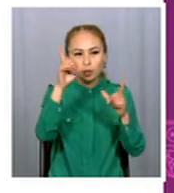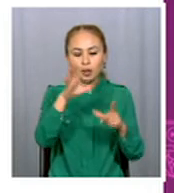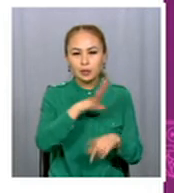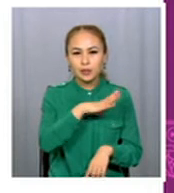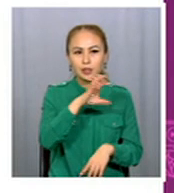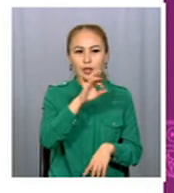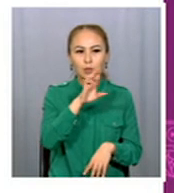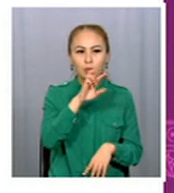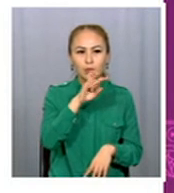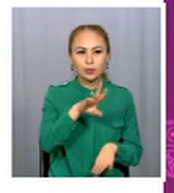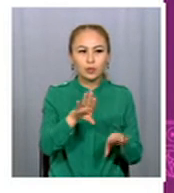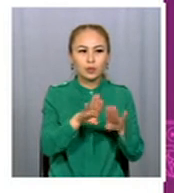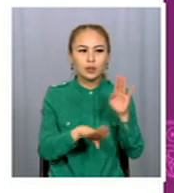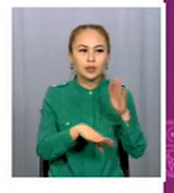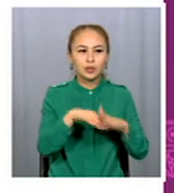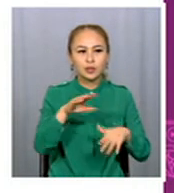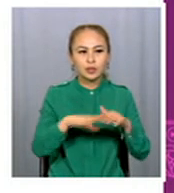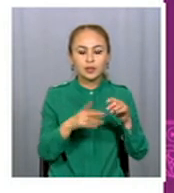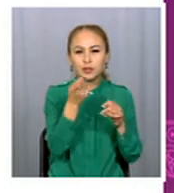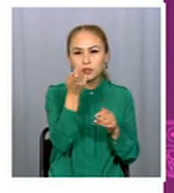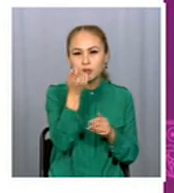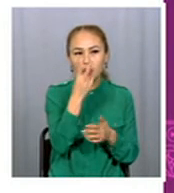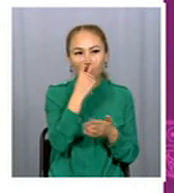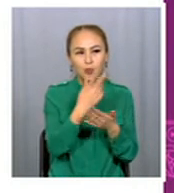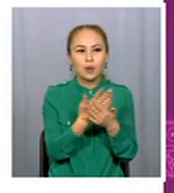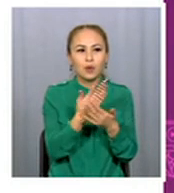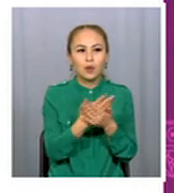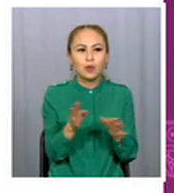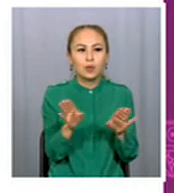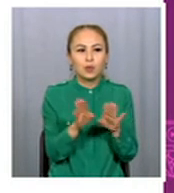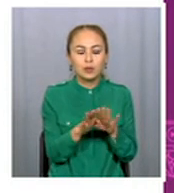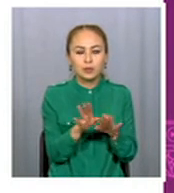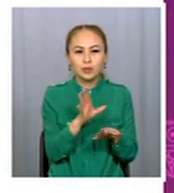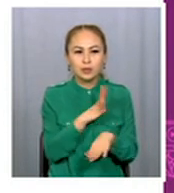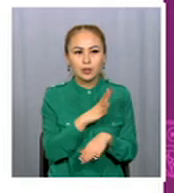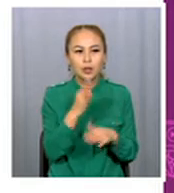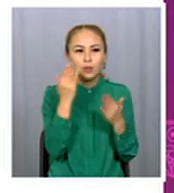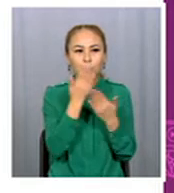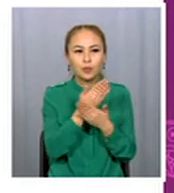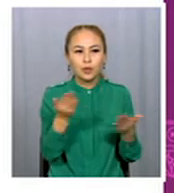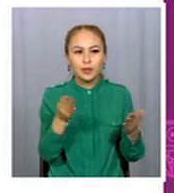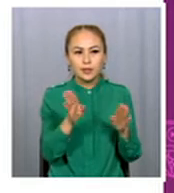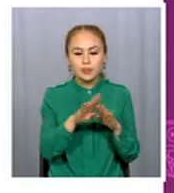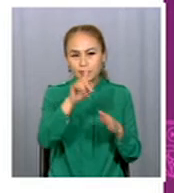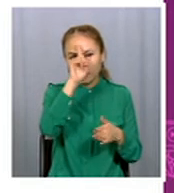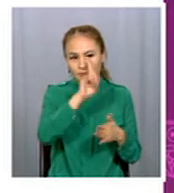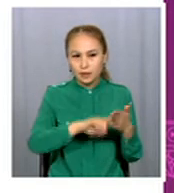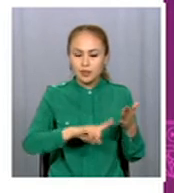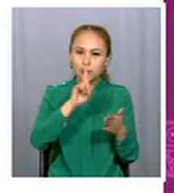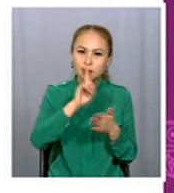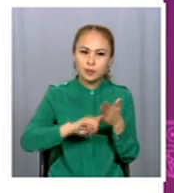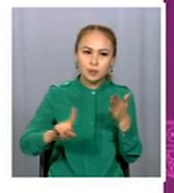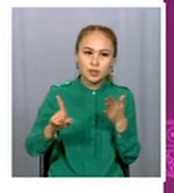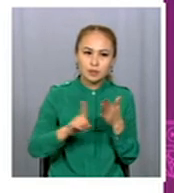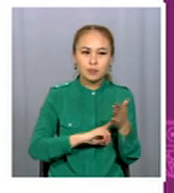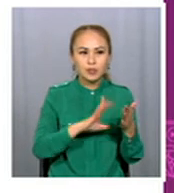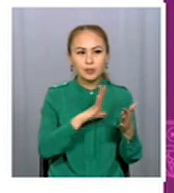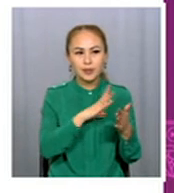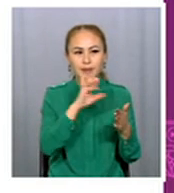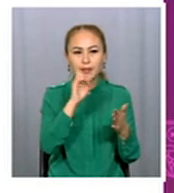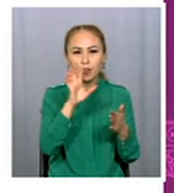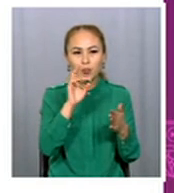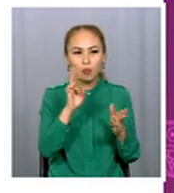тұрған Ерболдың қолында кішкене тетікшелі қорап жатты. Бұған сенер-сенбесін